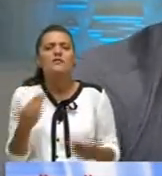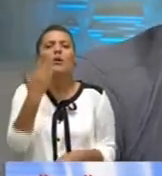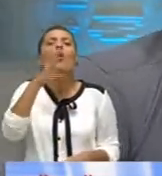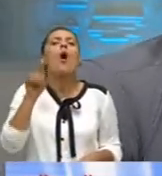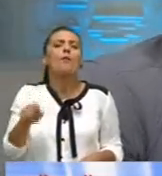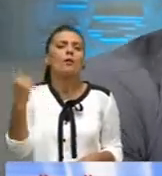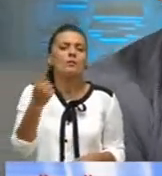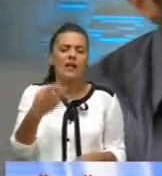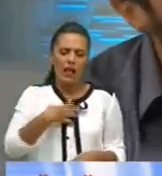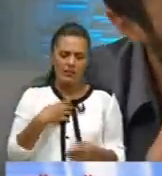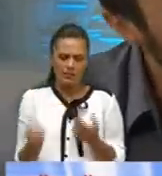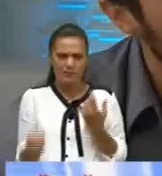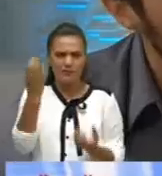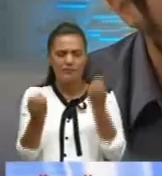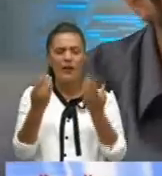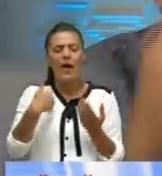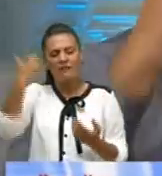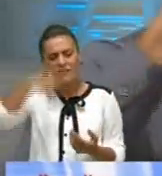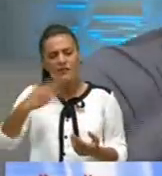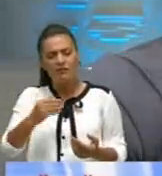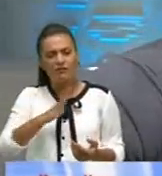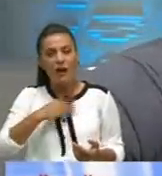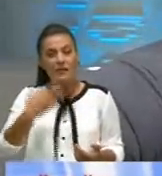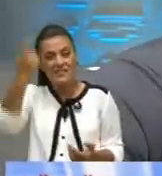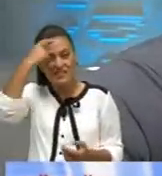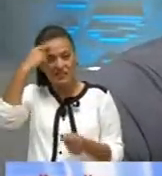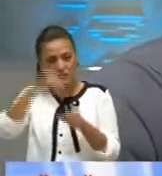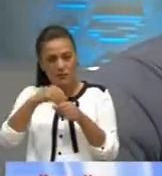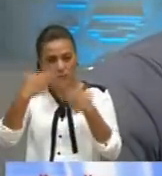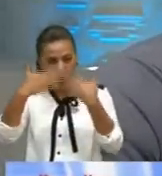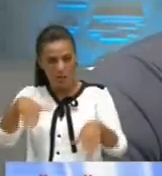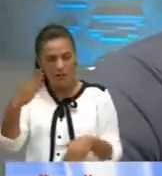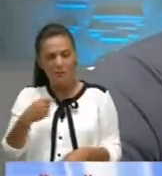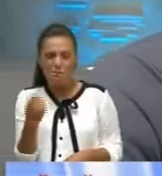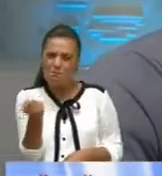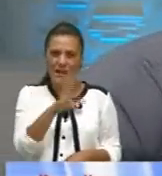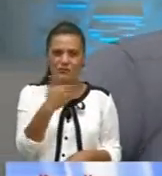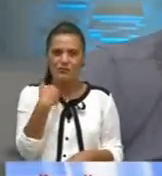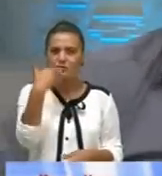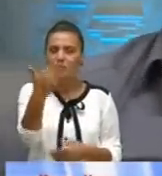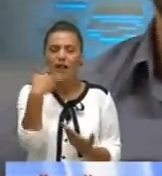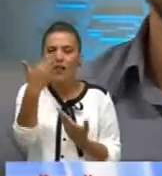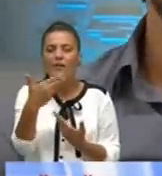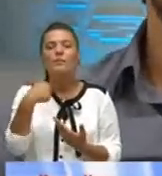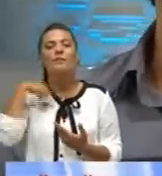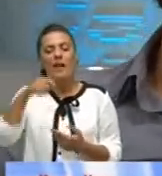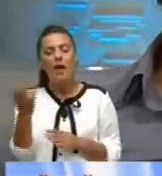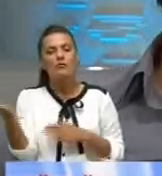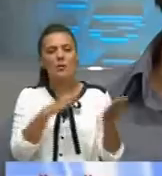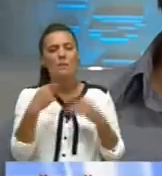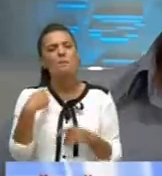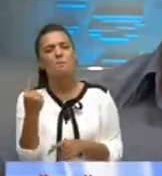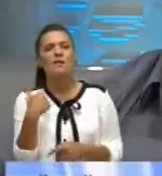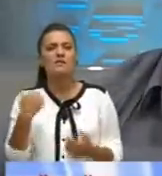şey. Evet. Yani fizyolojik olarak var bir takım şeyler ama bizim zihnimizde buna önlem alırsak, yani az önce söylediğiniz şey, her sonbahar ben bir takım